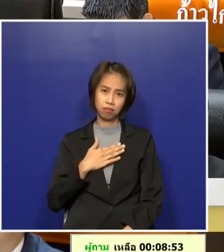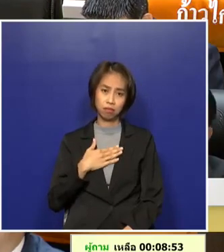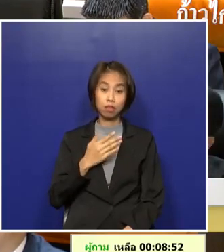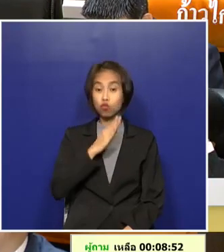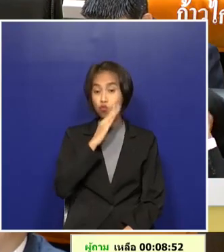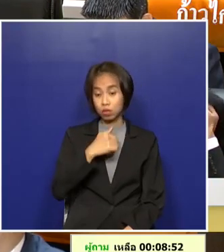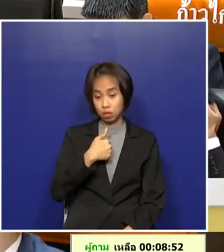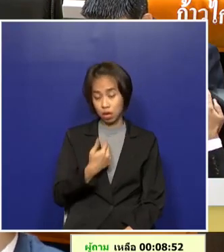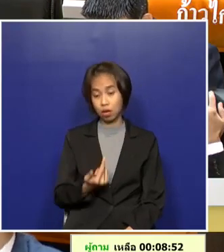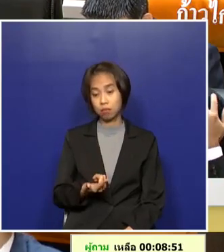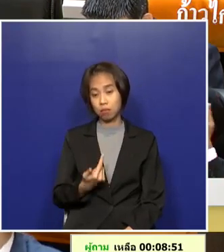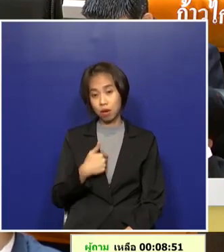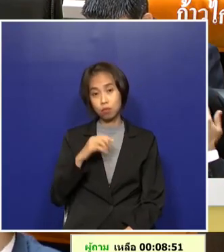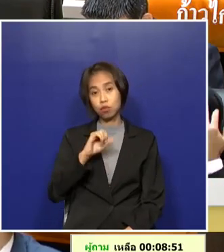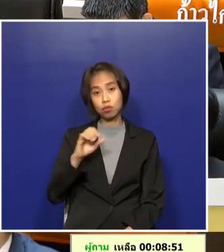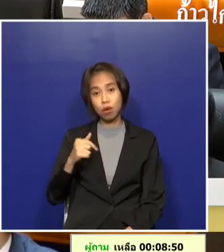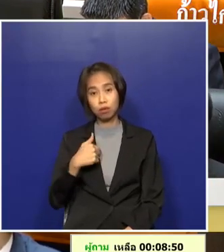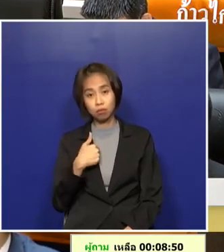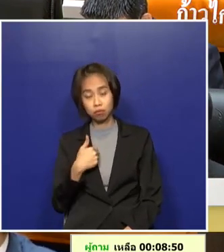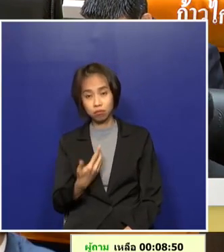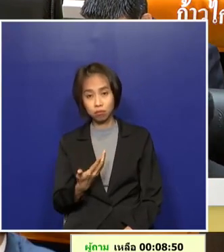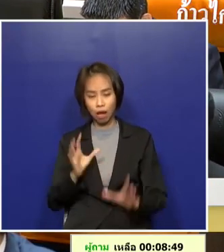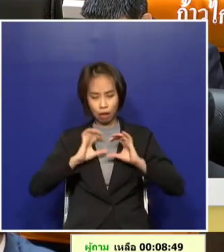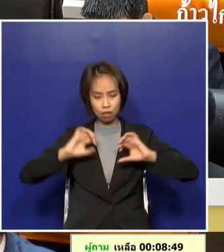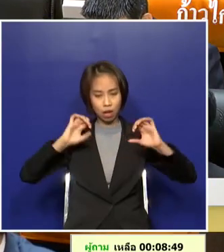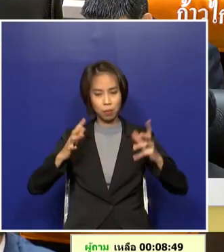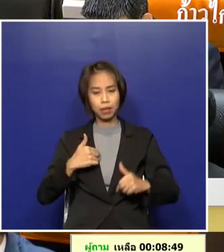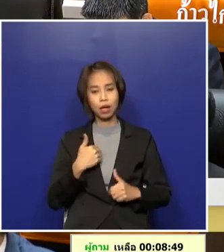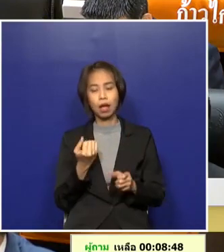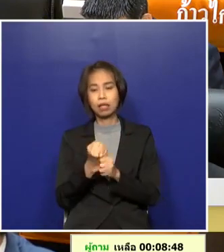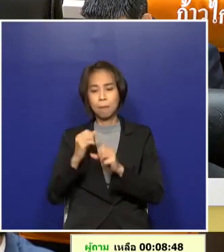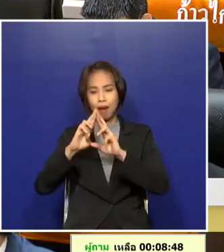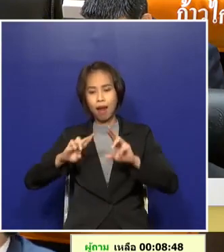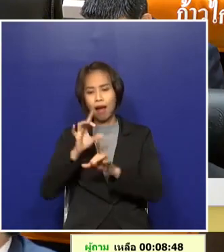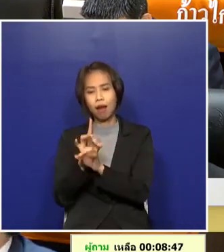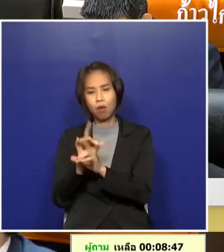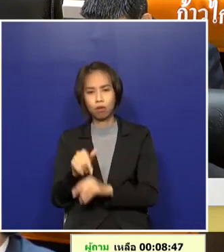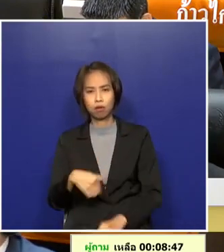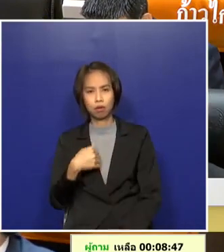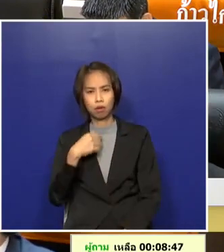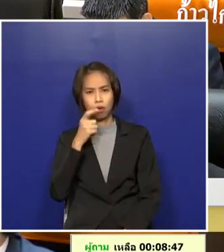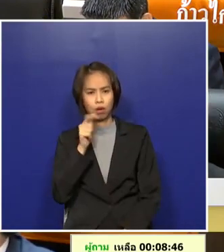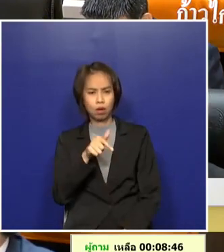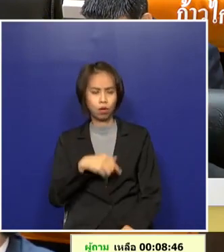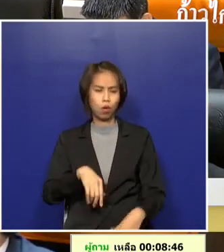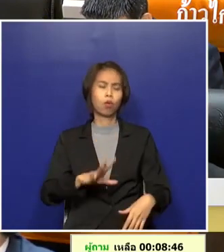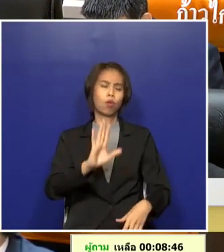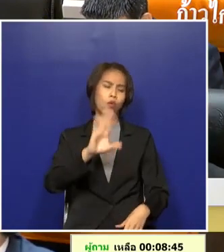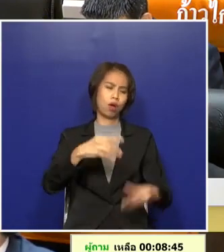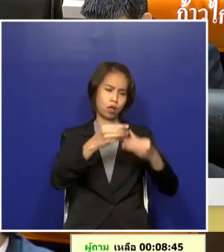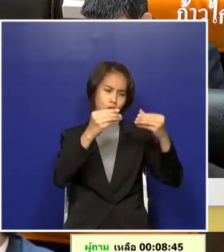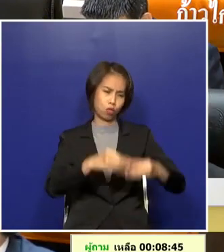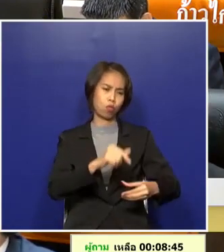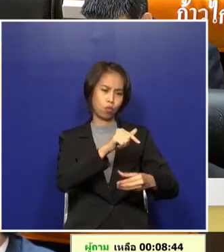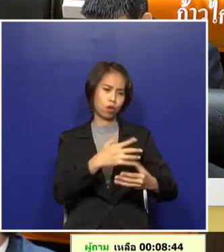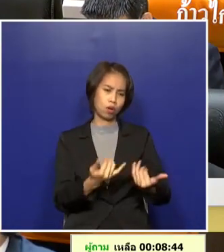แล้วก็เคยแต่ต้มเบียร์แล้วก็ทำบาร์ครับผมยังตอบได้เลยครับว่าอ๋อก็แบ่งคนไปสิครับว่าคนนี้มากด